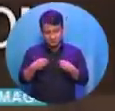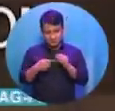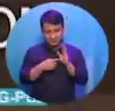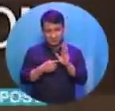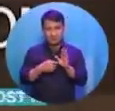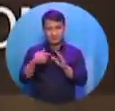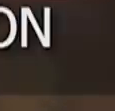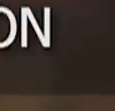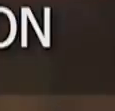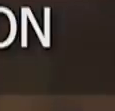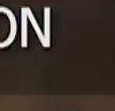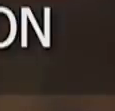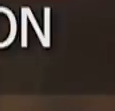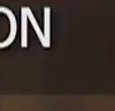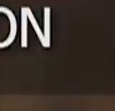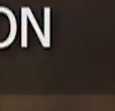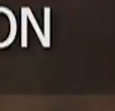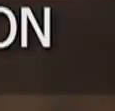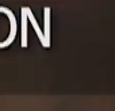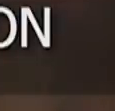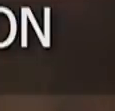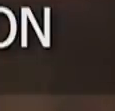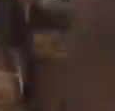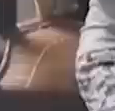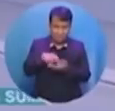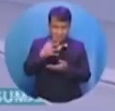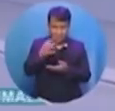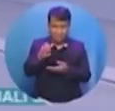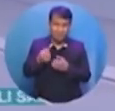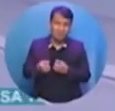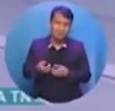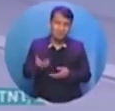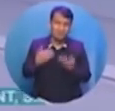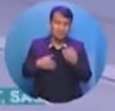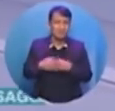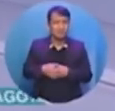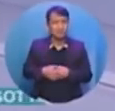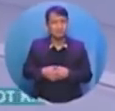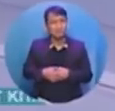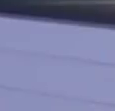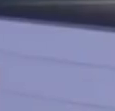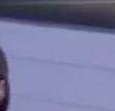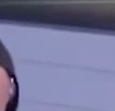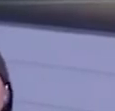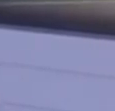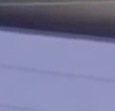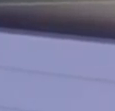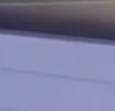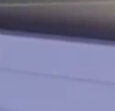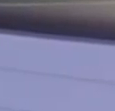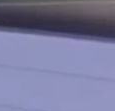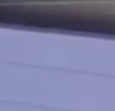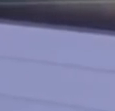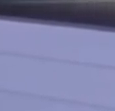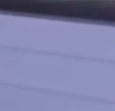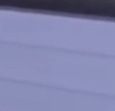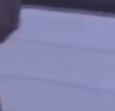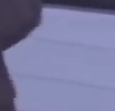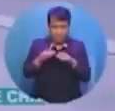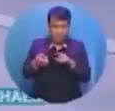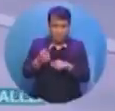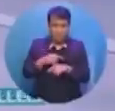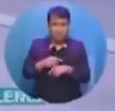perang ipinadala nyo para sa random tulong. Maraming salamat po. O, oh, diba? Hanggat meron. Parating na sa iyo ang